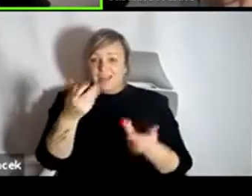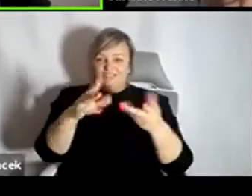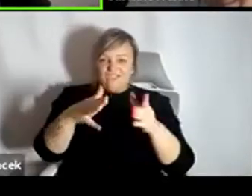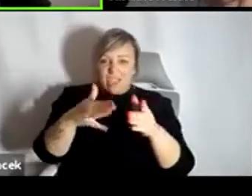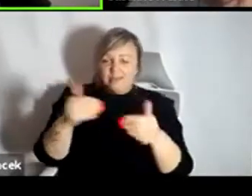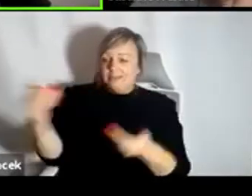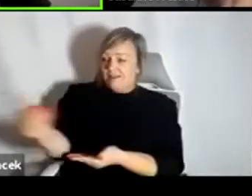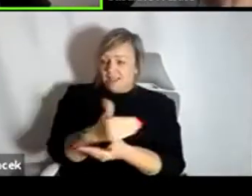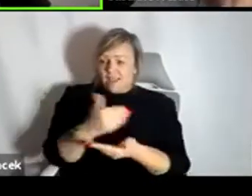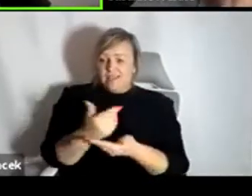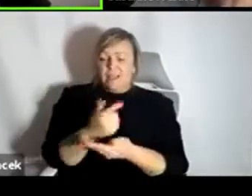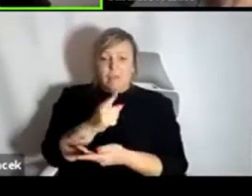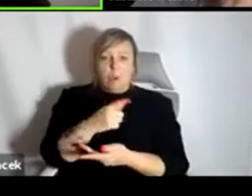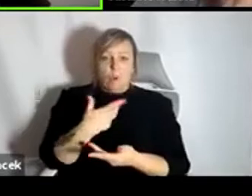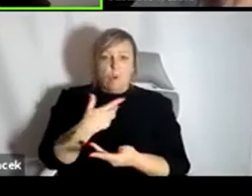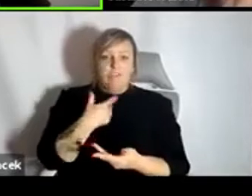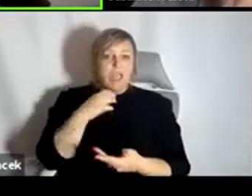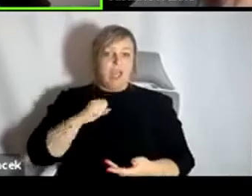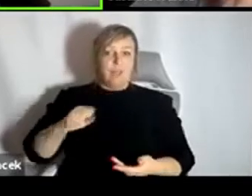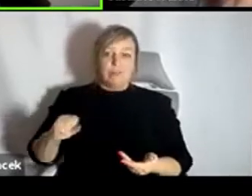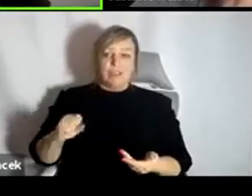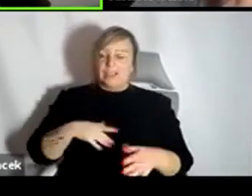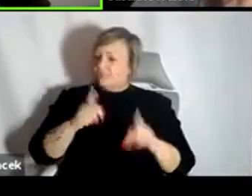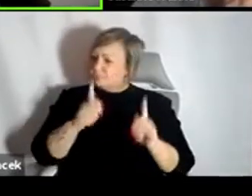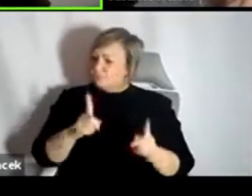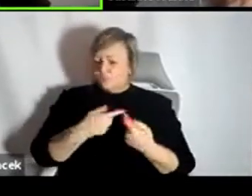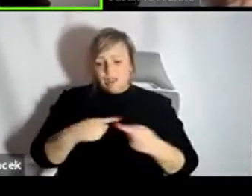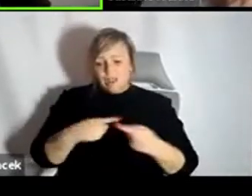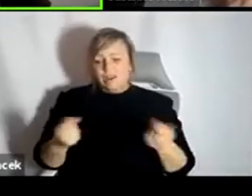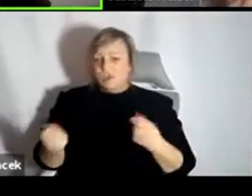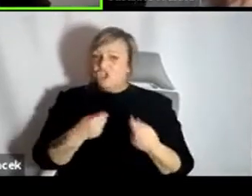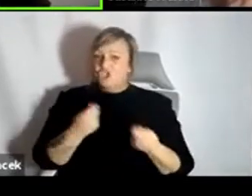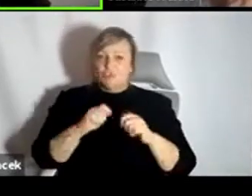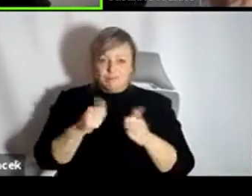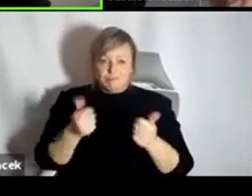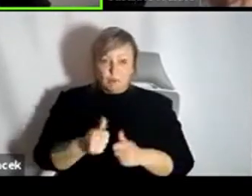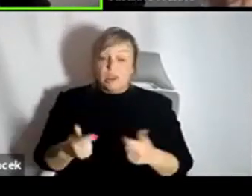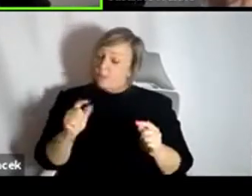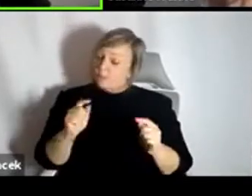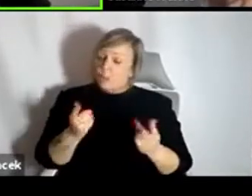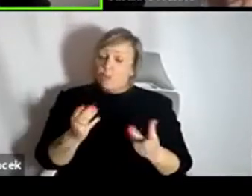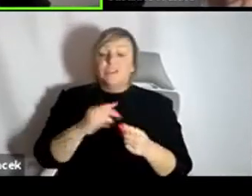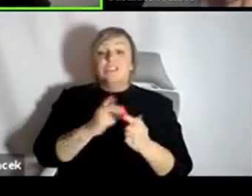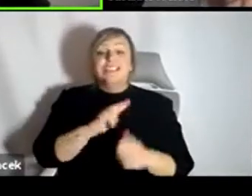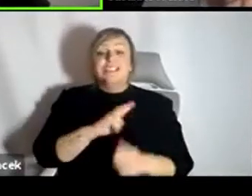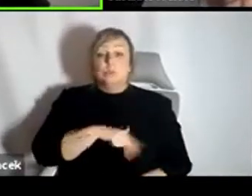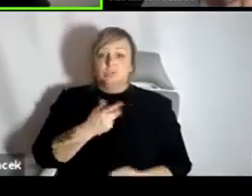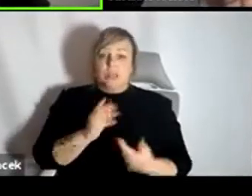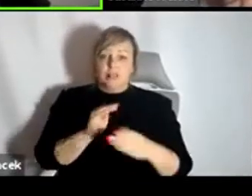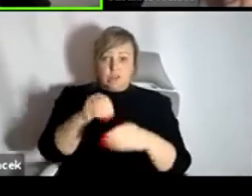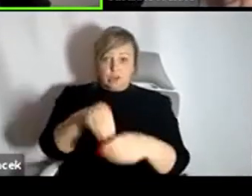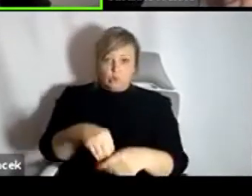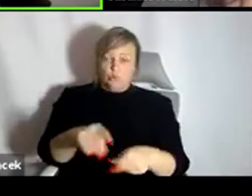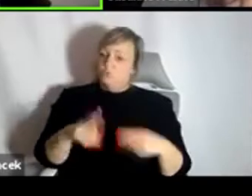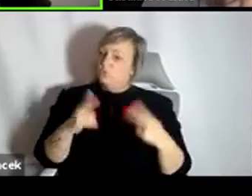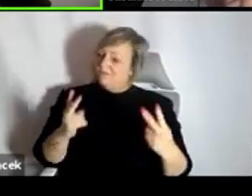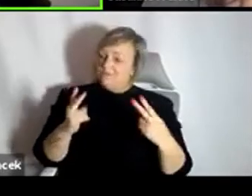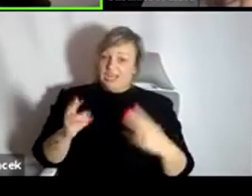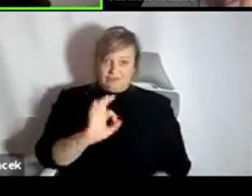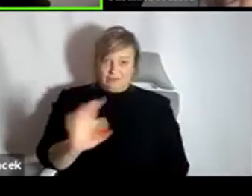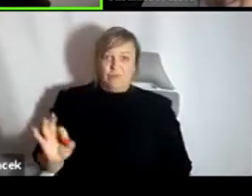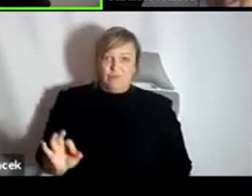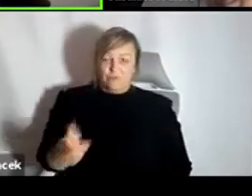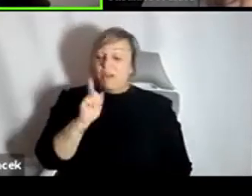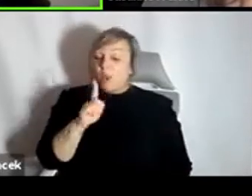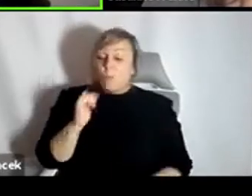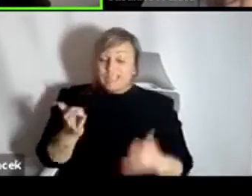hat, und dass da andere Geschäftsmodelle her müssen. Und da sehen wir soziale Inklusion als wahnsinnig wichtigen Kernbestandteil. Und auch gerade